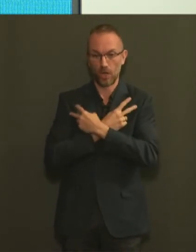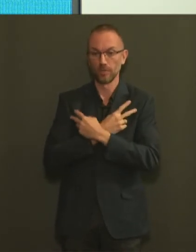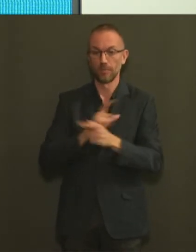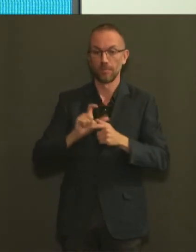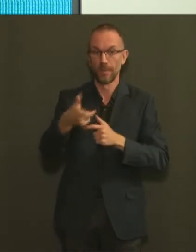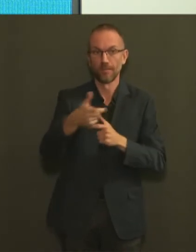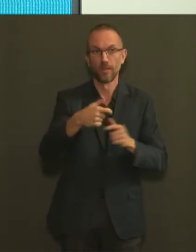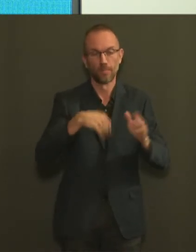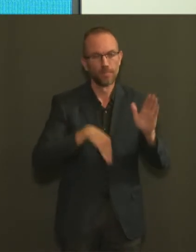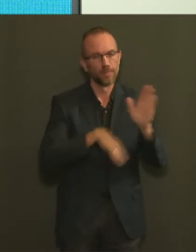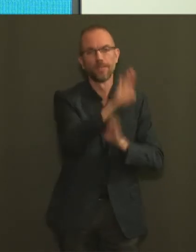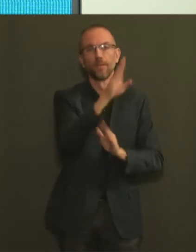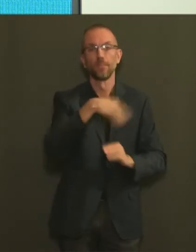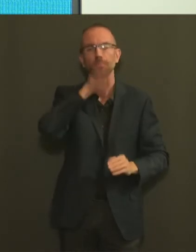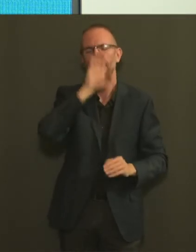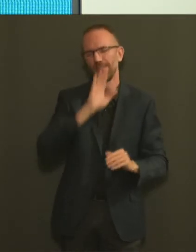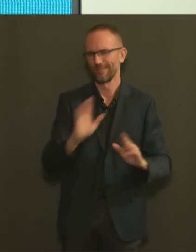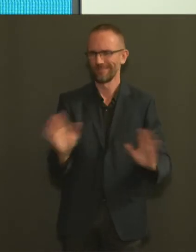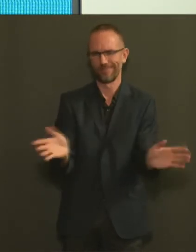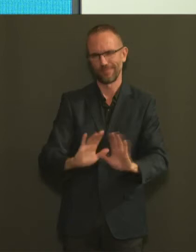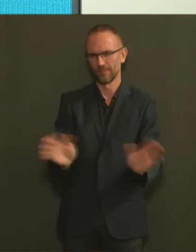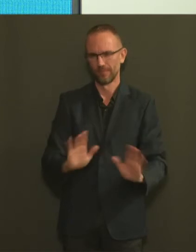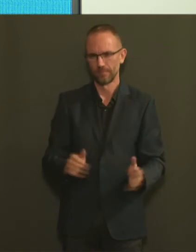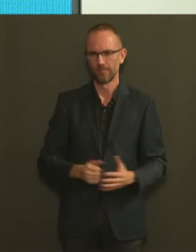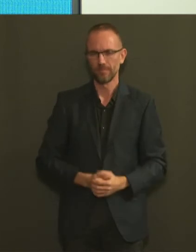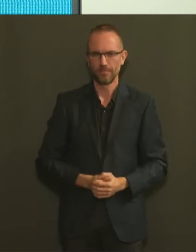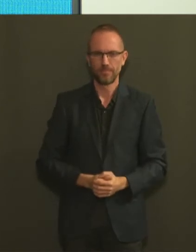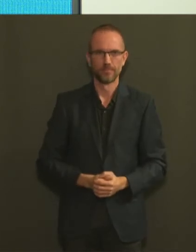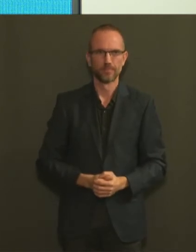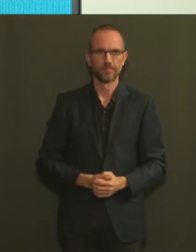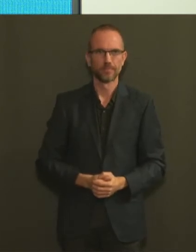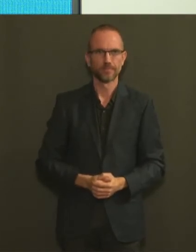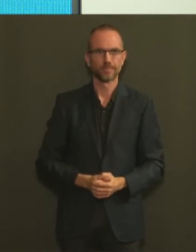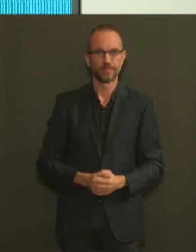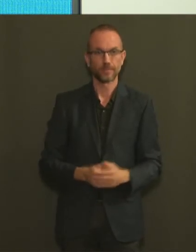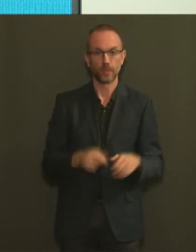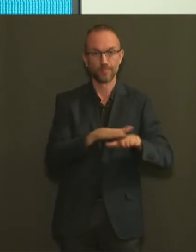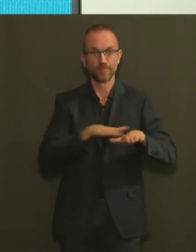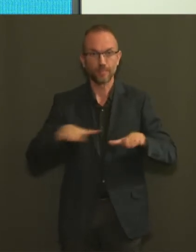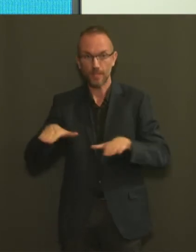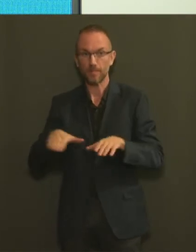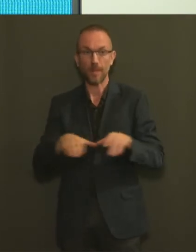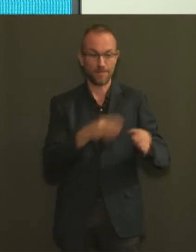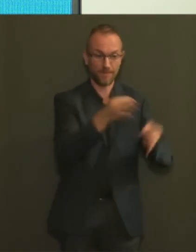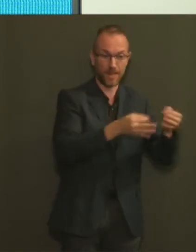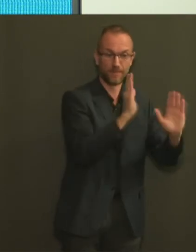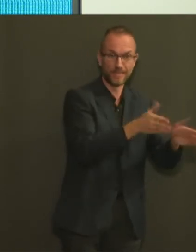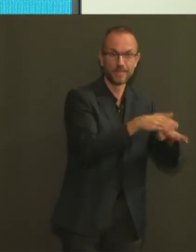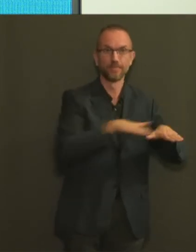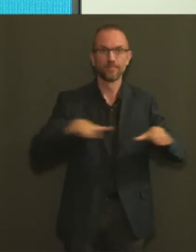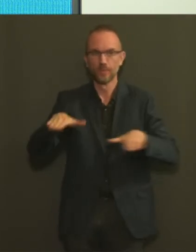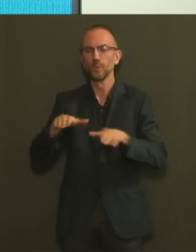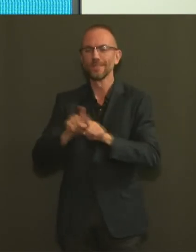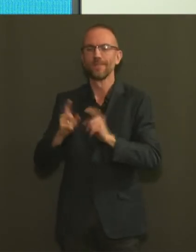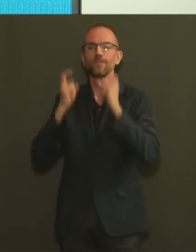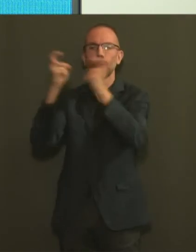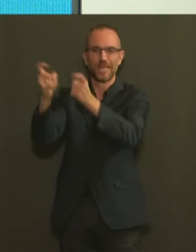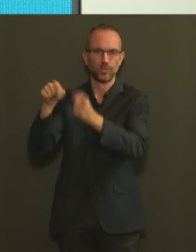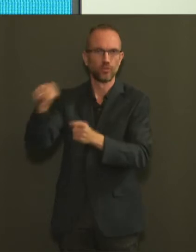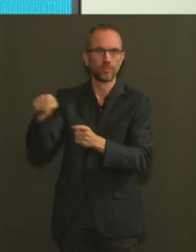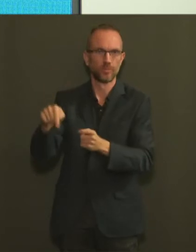et de nouvel an à côté de ces fêtes il y a aussi toute la problématique du voyage convient d'aborder encore